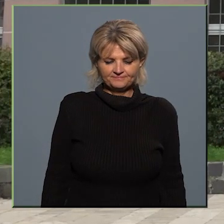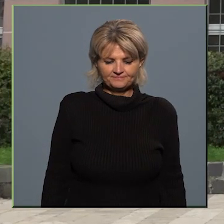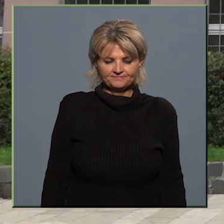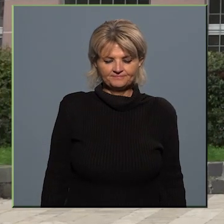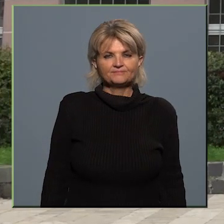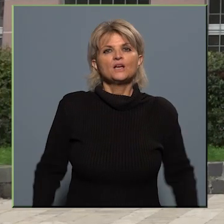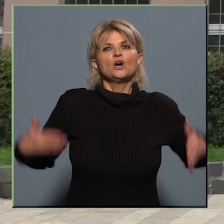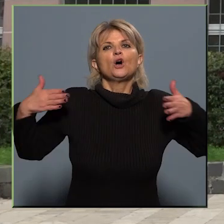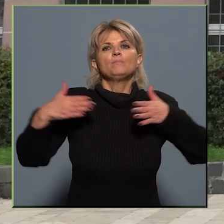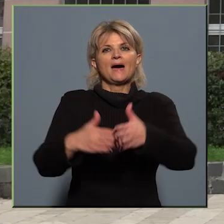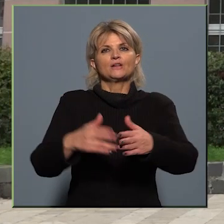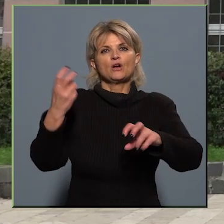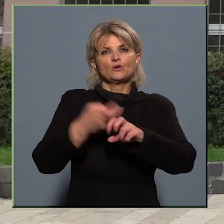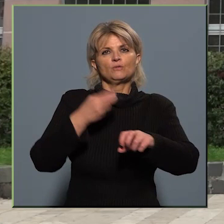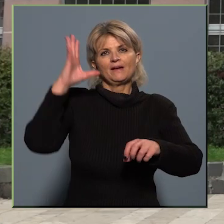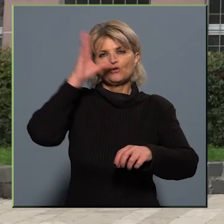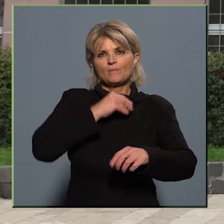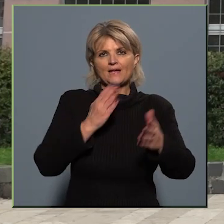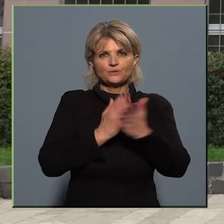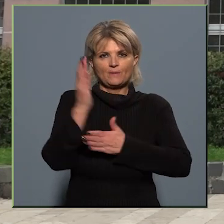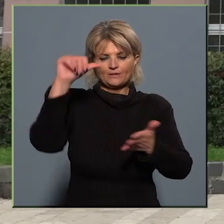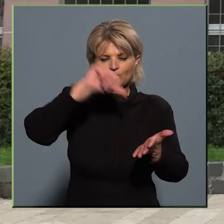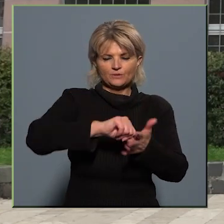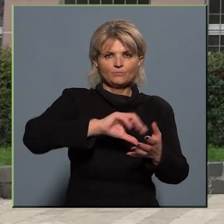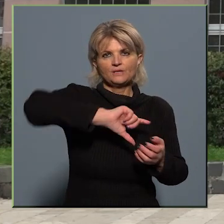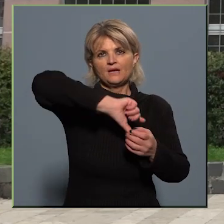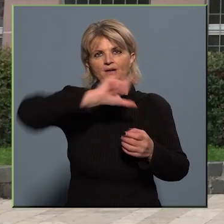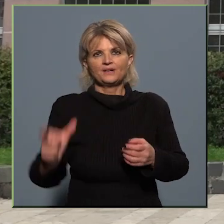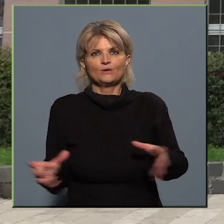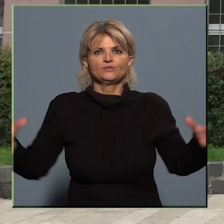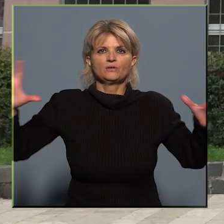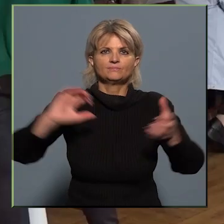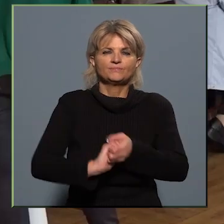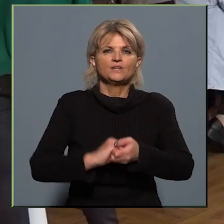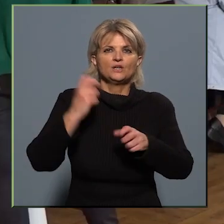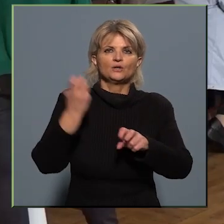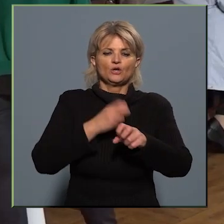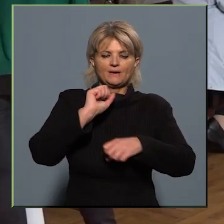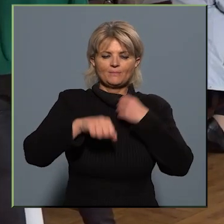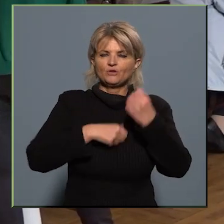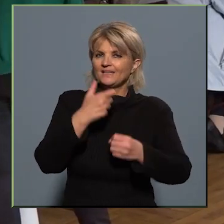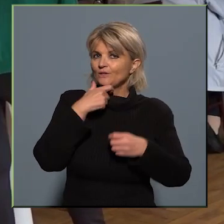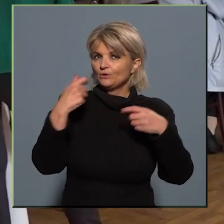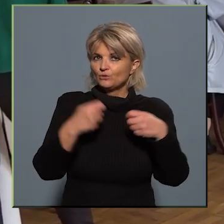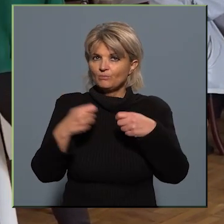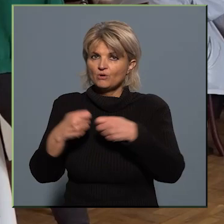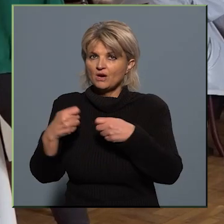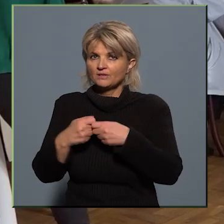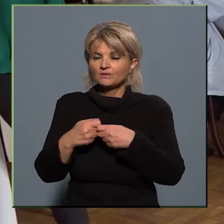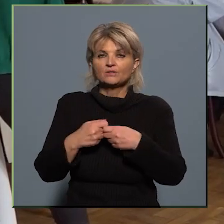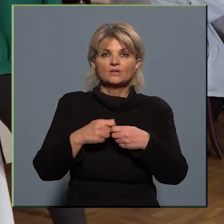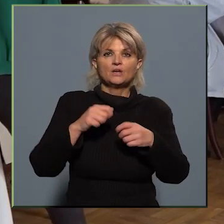A Bárka Kőbányai Humánszolgáltató Központ hosszú évek óta fogja össze a Kőbányán működő idős klubokat, szám